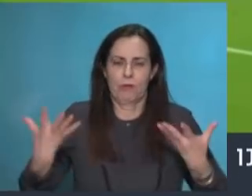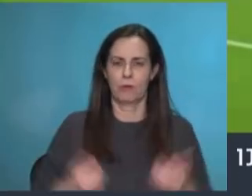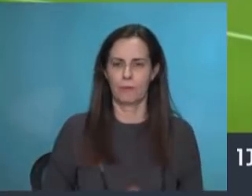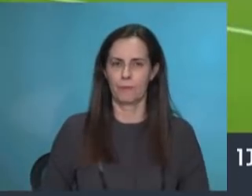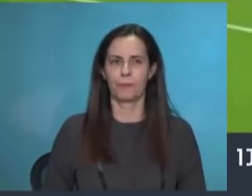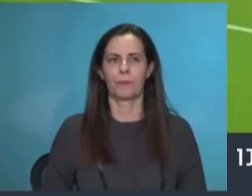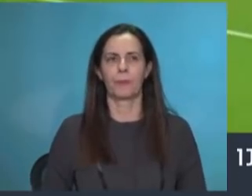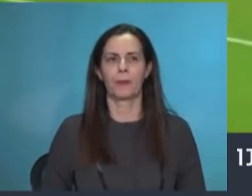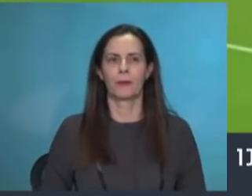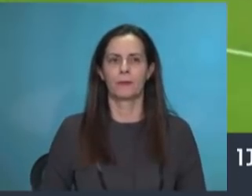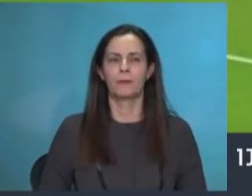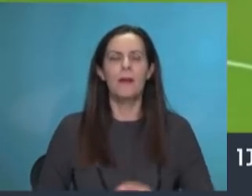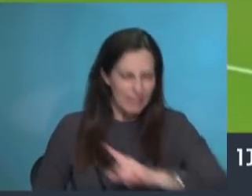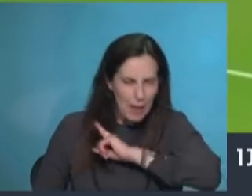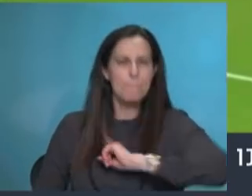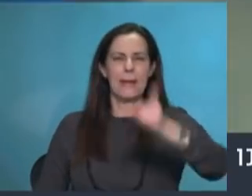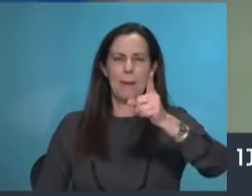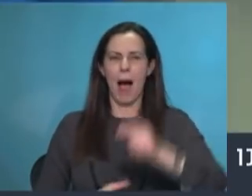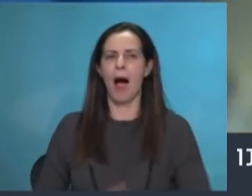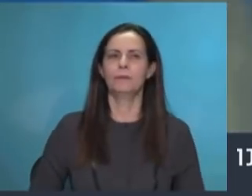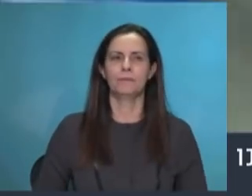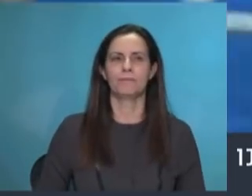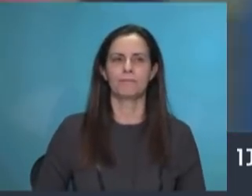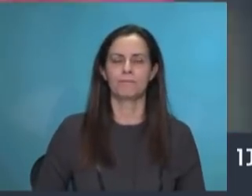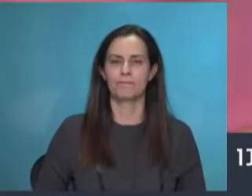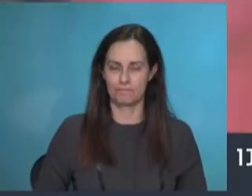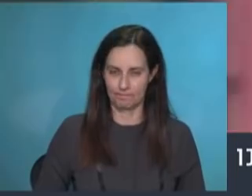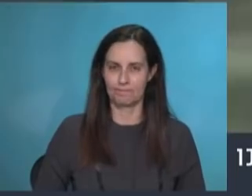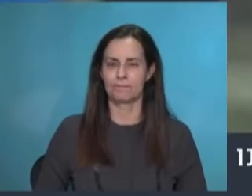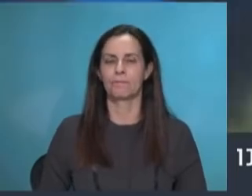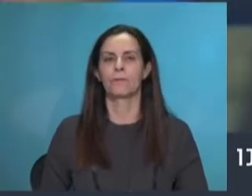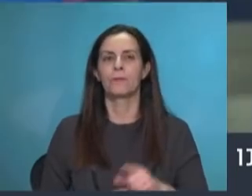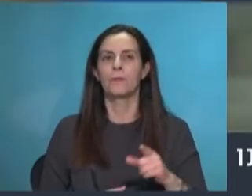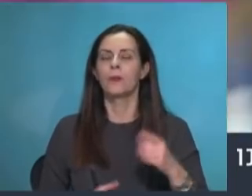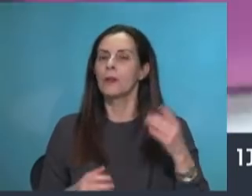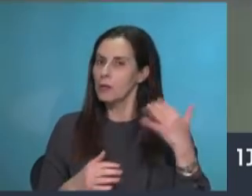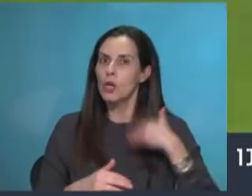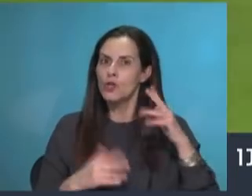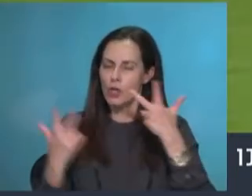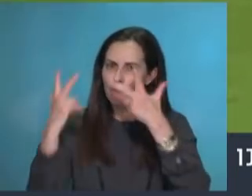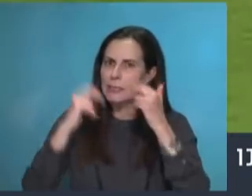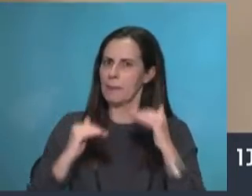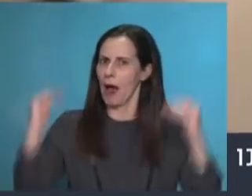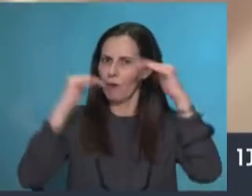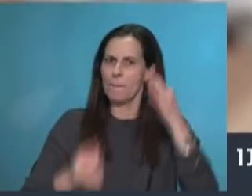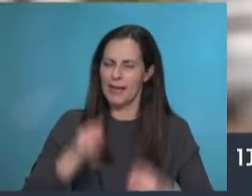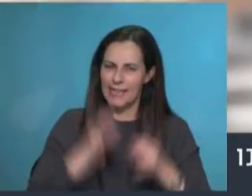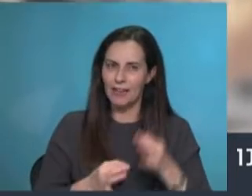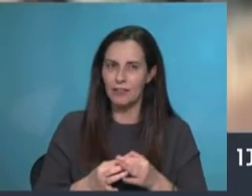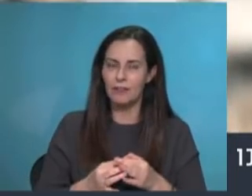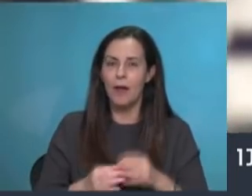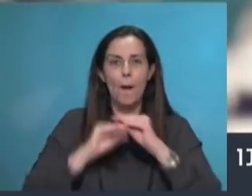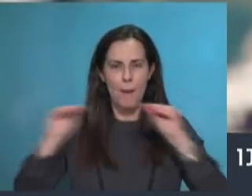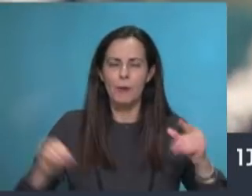מטביע, וזה הולך פנימה! הקמפיין המעודד בליגת האומות יצא רמת ציפיות מסוימת מהשחקנים, והרצוג